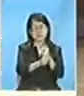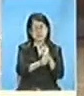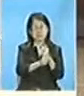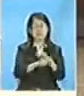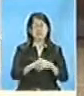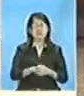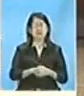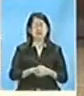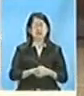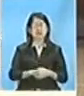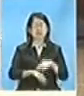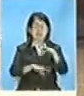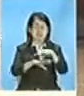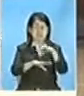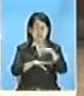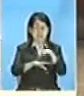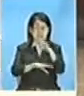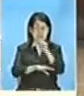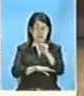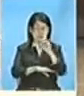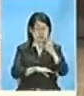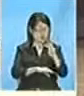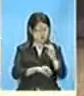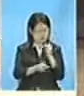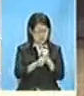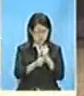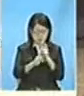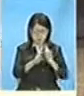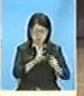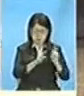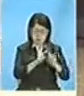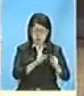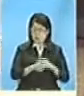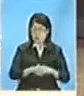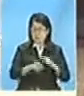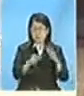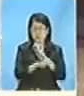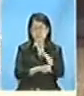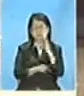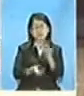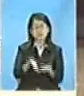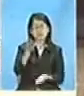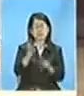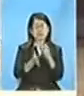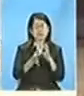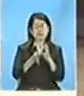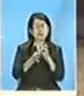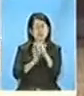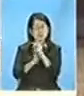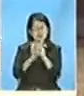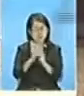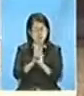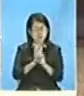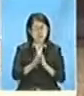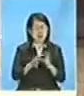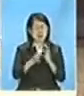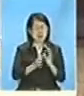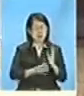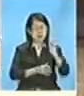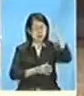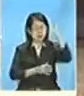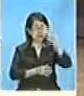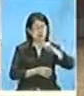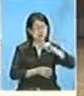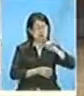มาชิกวุฒิสภาอย่างเต็มที่ไม่ว่าจะเป็นงานด้านกฎหมายงานตั้งกระทู้ถาม